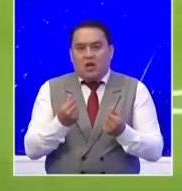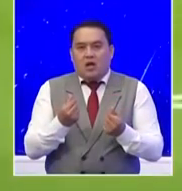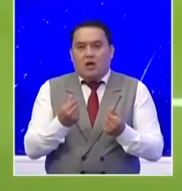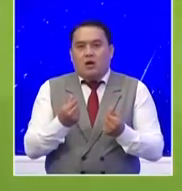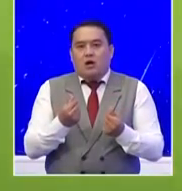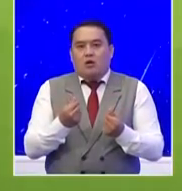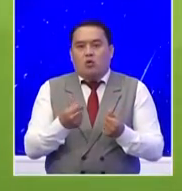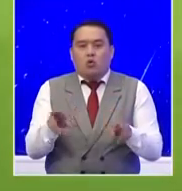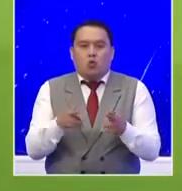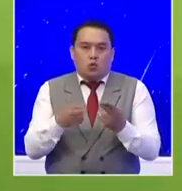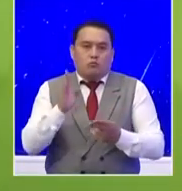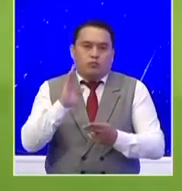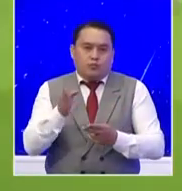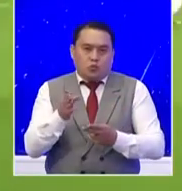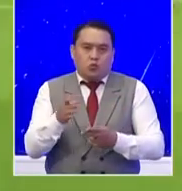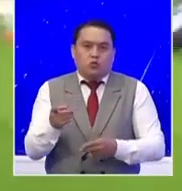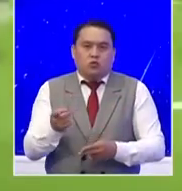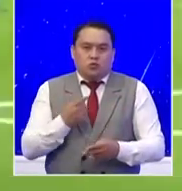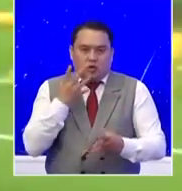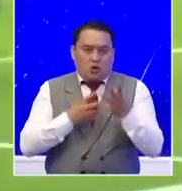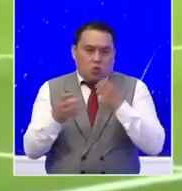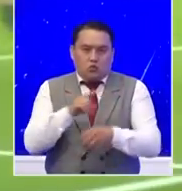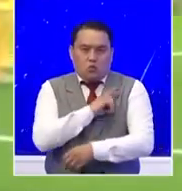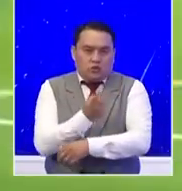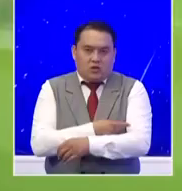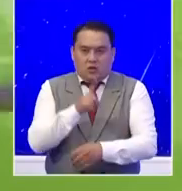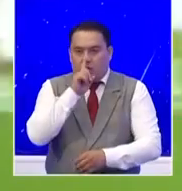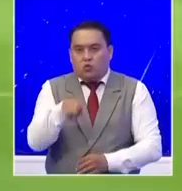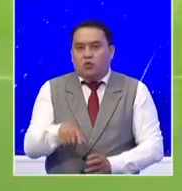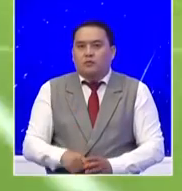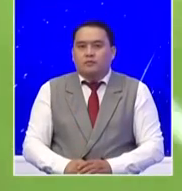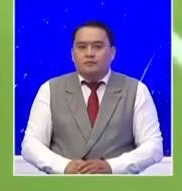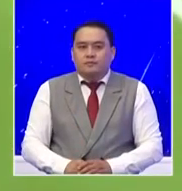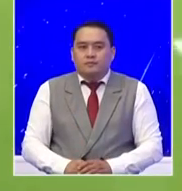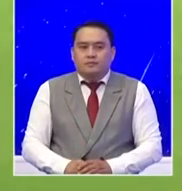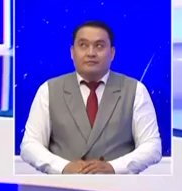вряд ли от клуба в ближайшее время стоит ждать серьезного усиления.